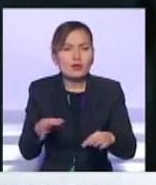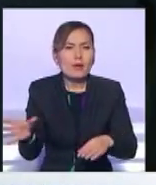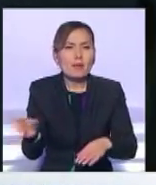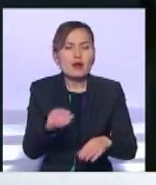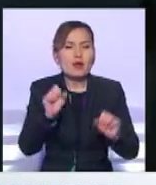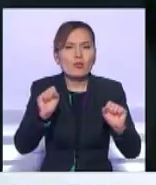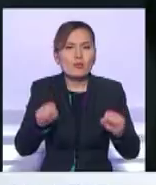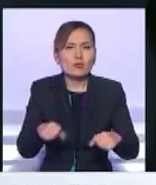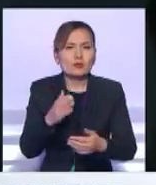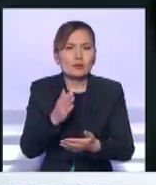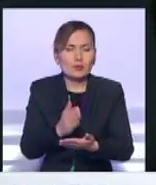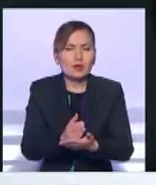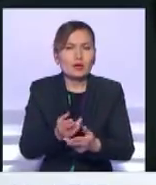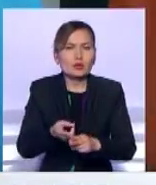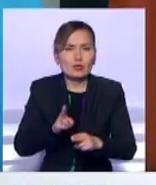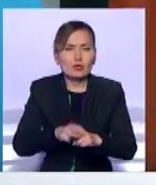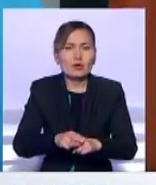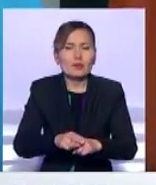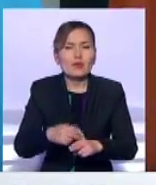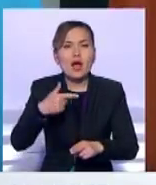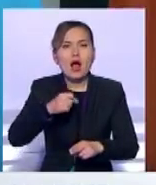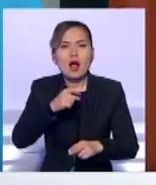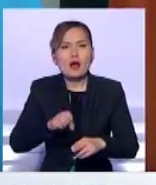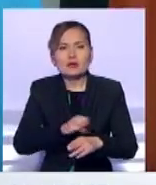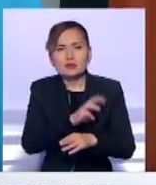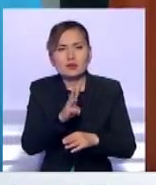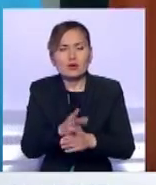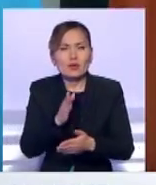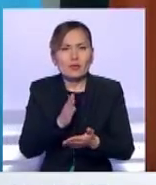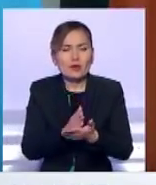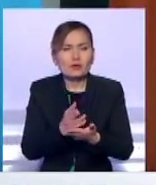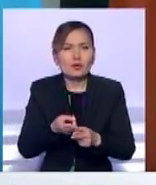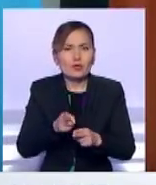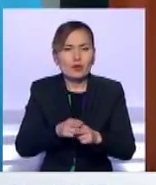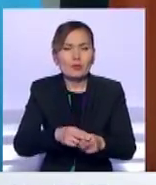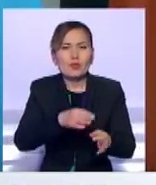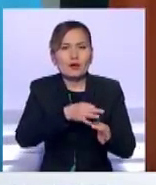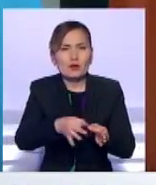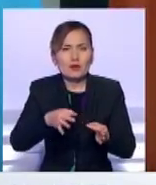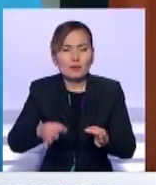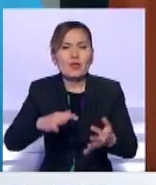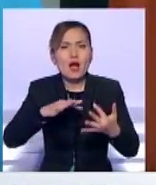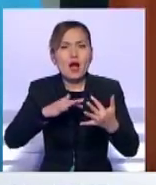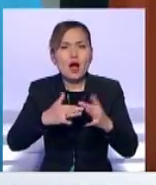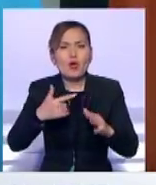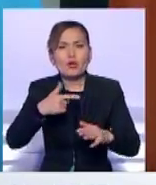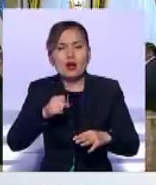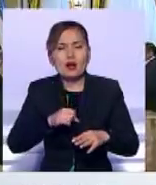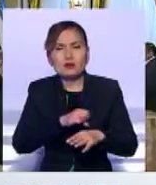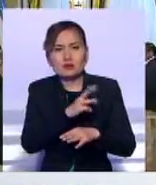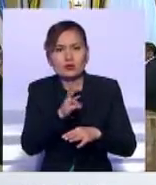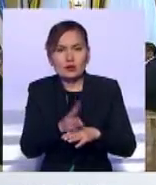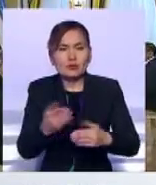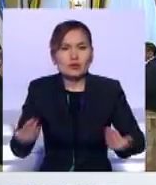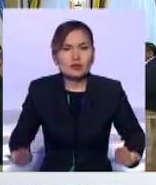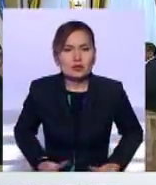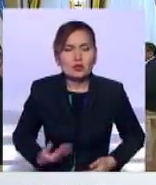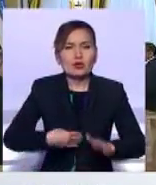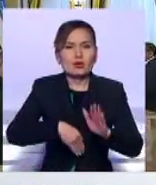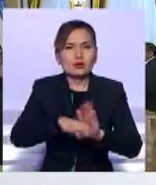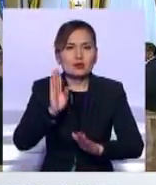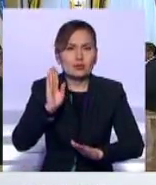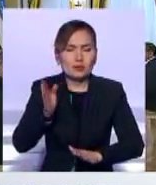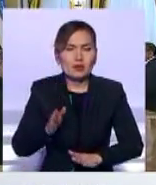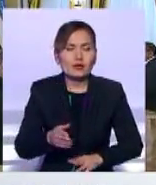мүмкіндік беріледі деген сөз. Сондай-ақ газдандыру жайы. Көгілдір отынның болуы адам өмірін жеңілдете түсері анық. Тағы да бір маңызды